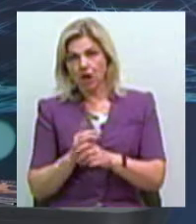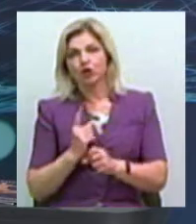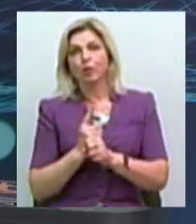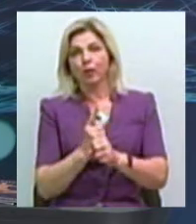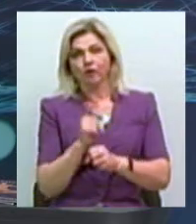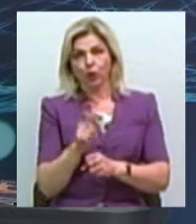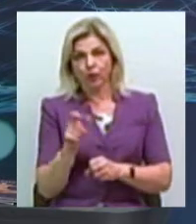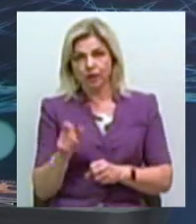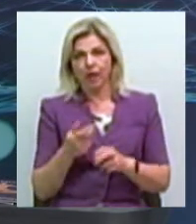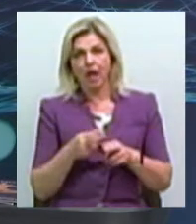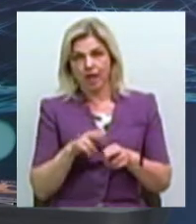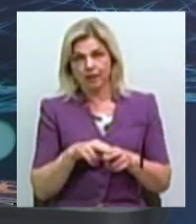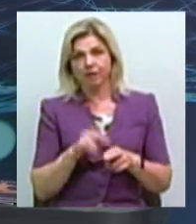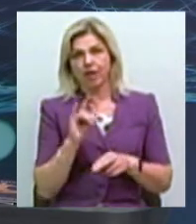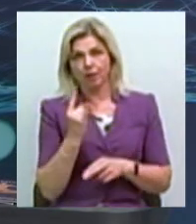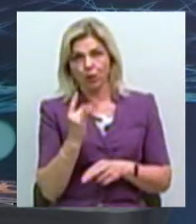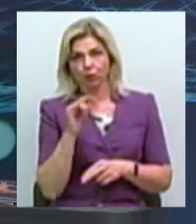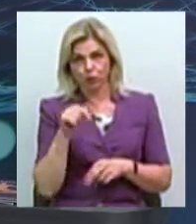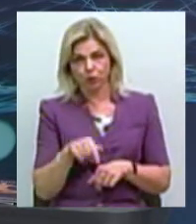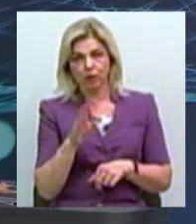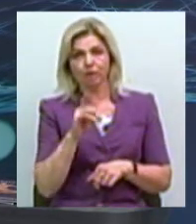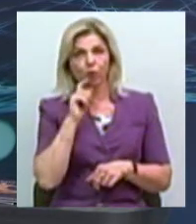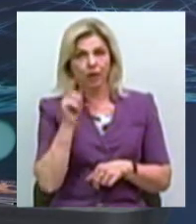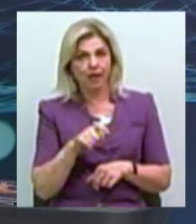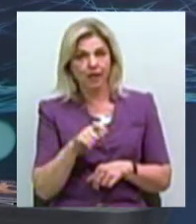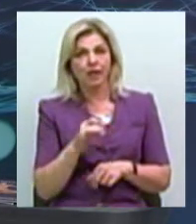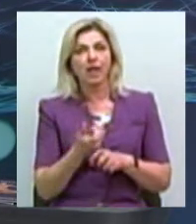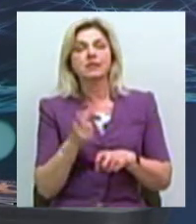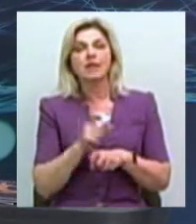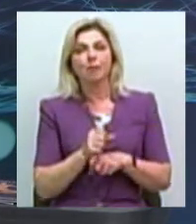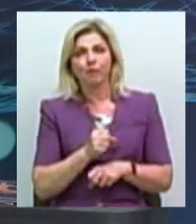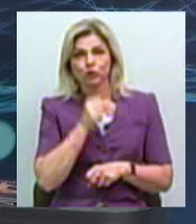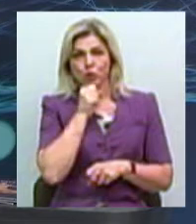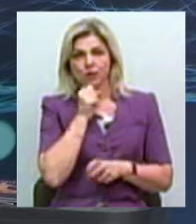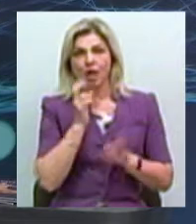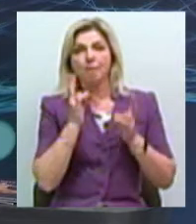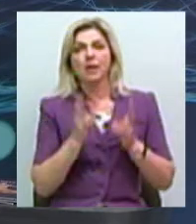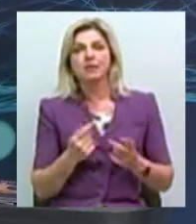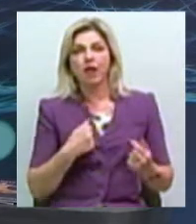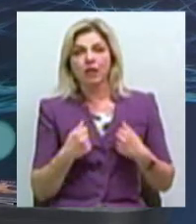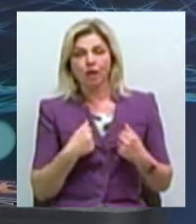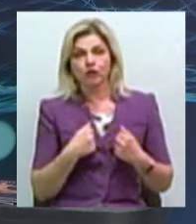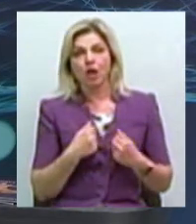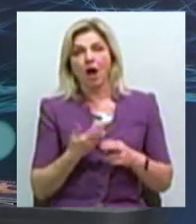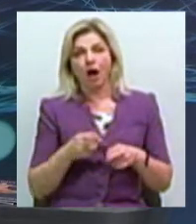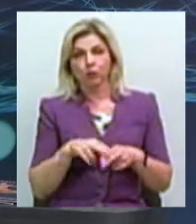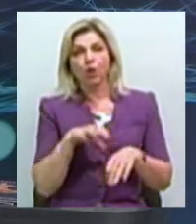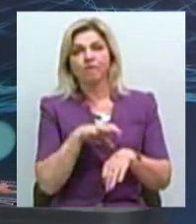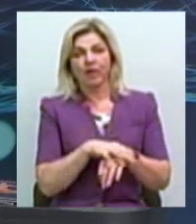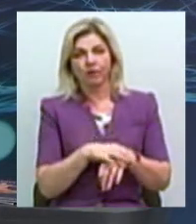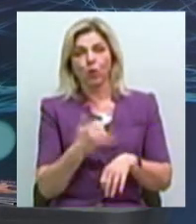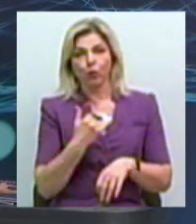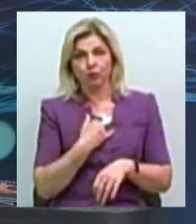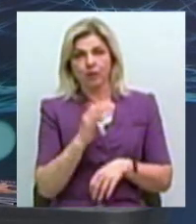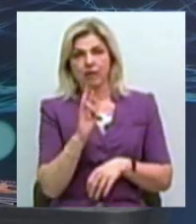ребенка сюда, в Украину. Вот. И самый взрослый, скажем, да, пострадавший, которого выявили у нас в